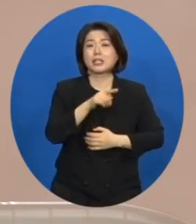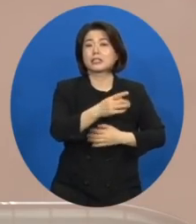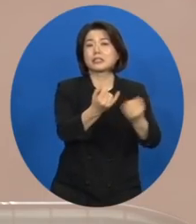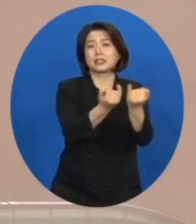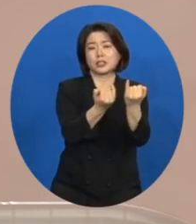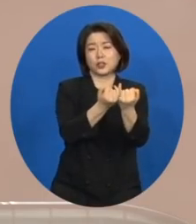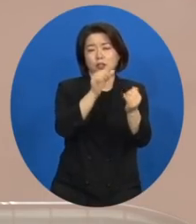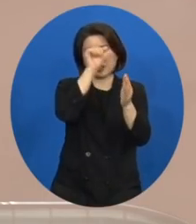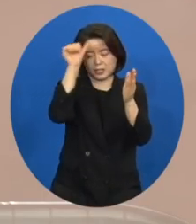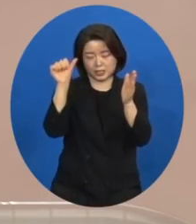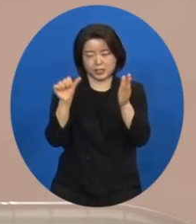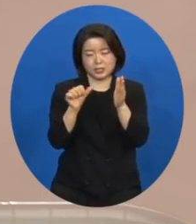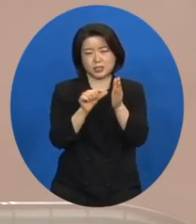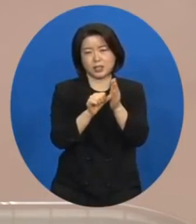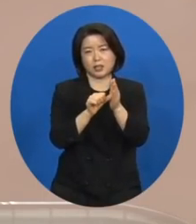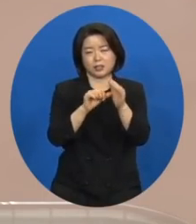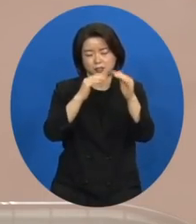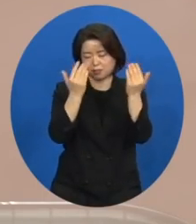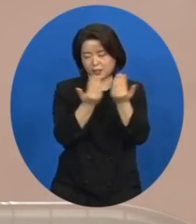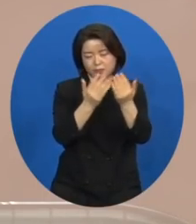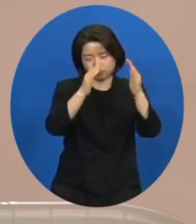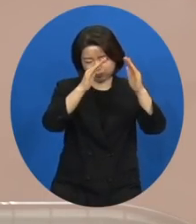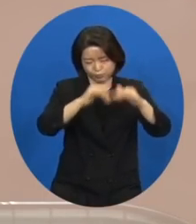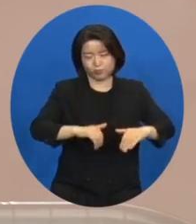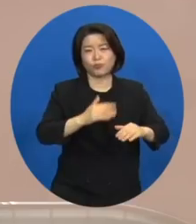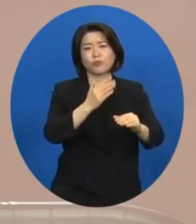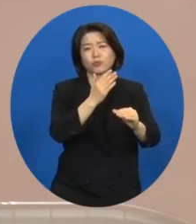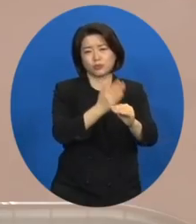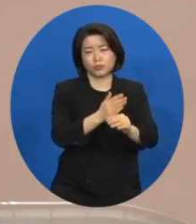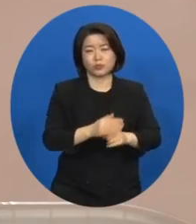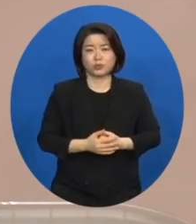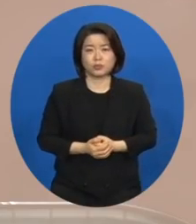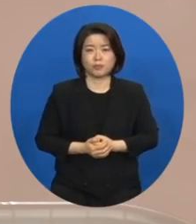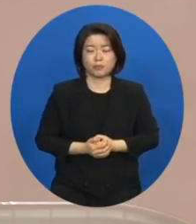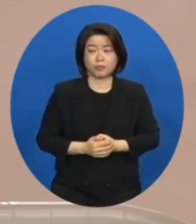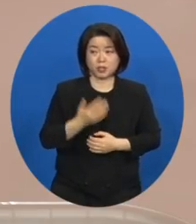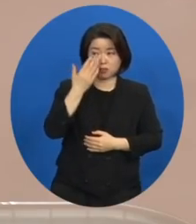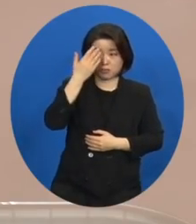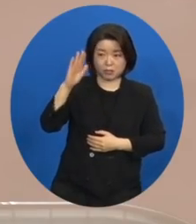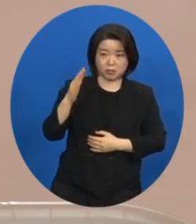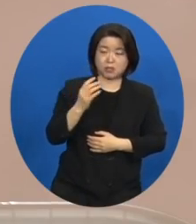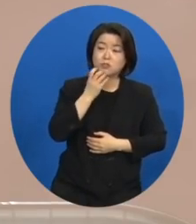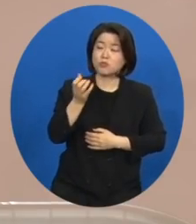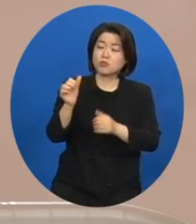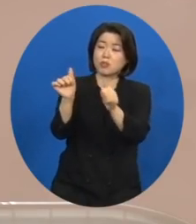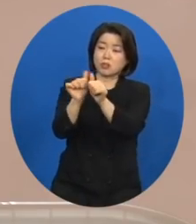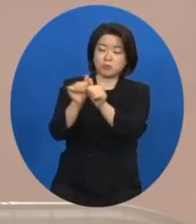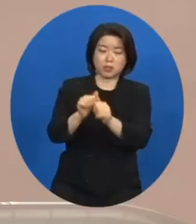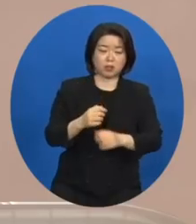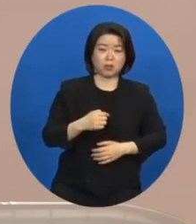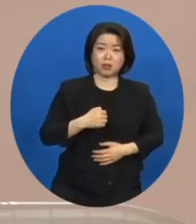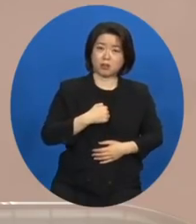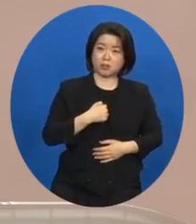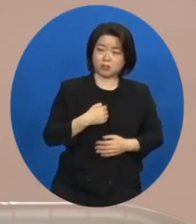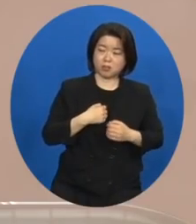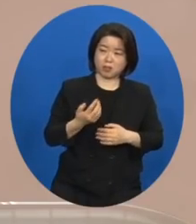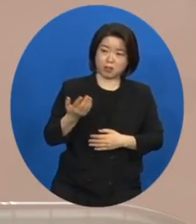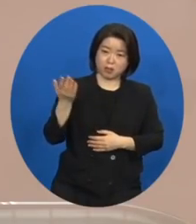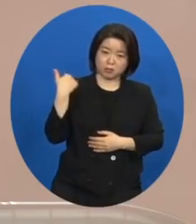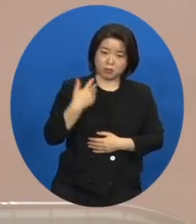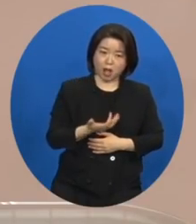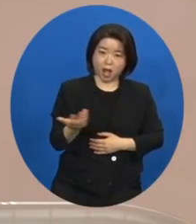인생에 이렇게 무너지고 있는 겁니다 이나 선율에 남자가 자신의 이 아픈 과거의 남편 얘기를 합작 건